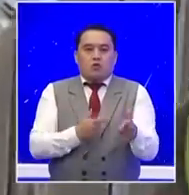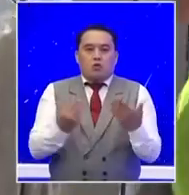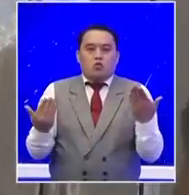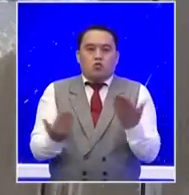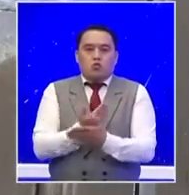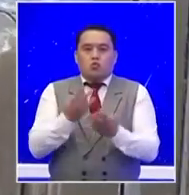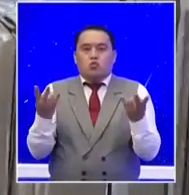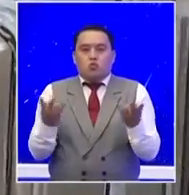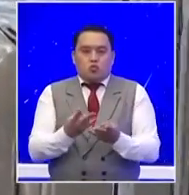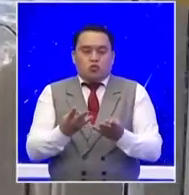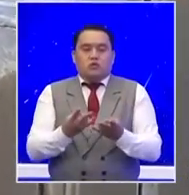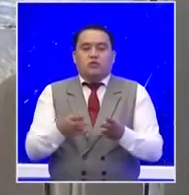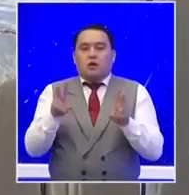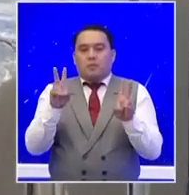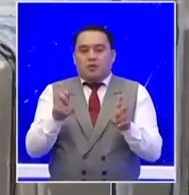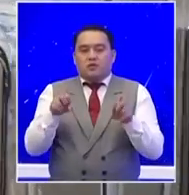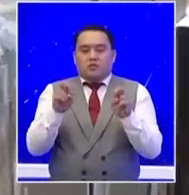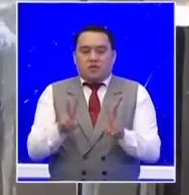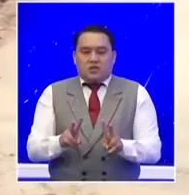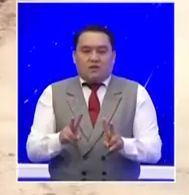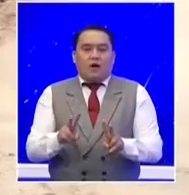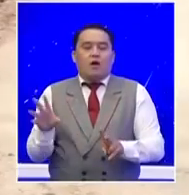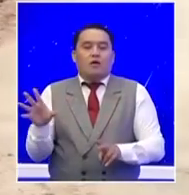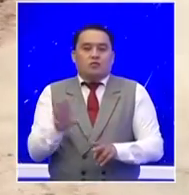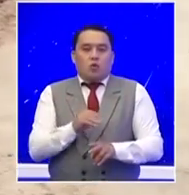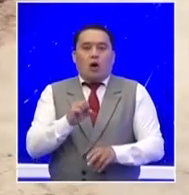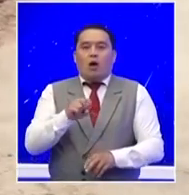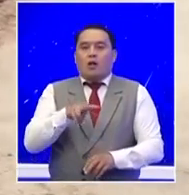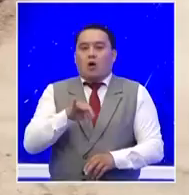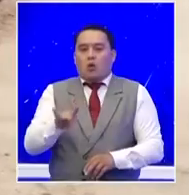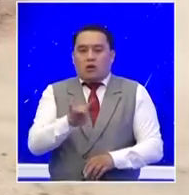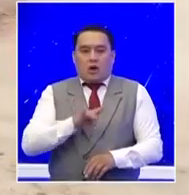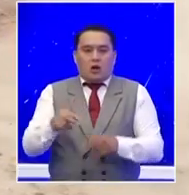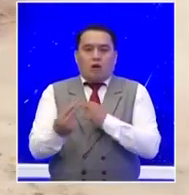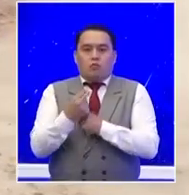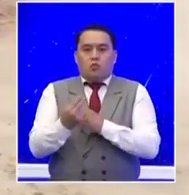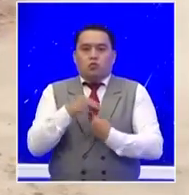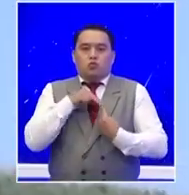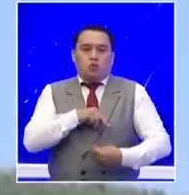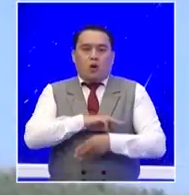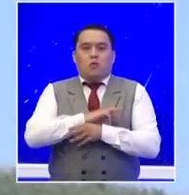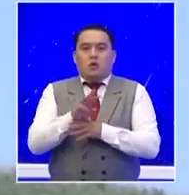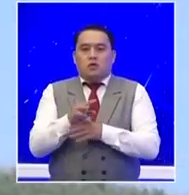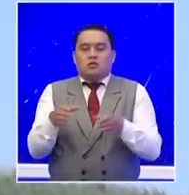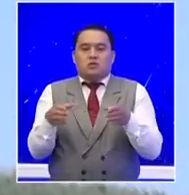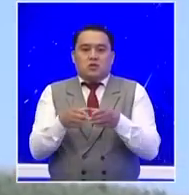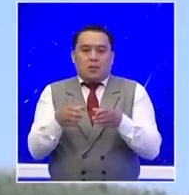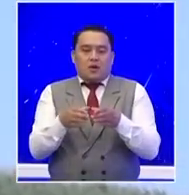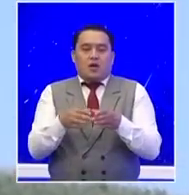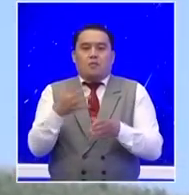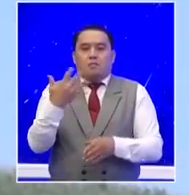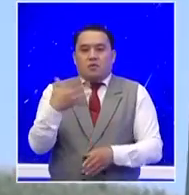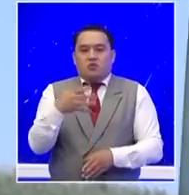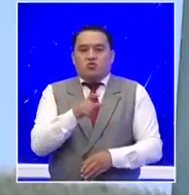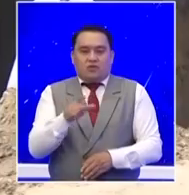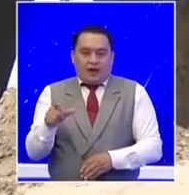нужных специалистов в рамках государственной программы. Только по Алакольскому району было обучено и трудоустроено в компанию «Ситик» более